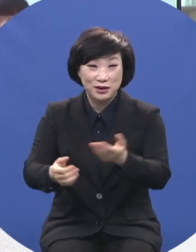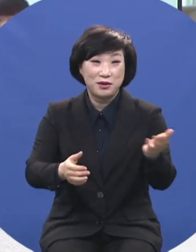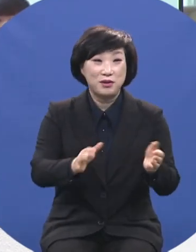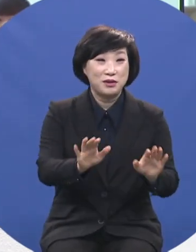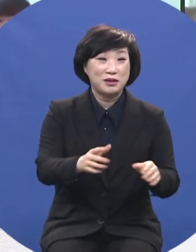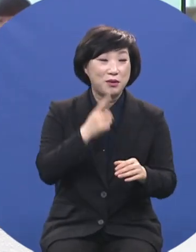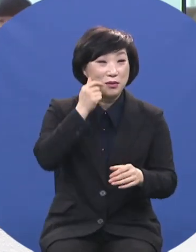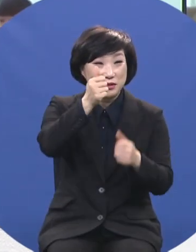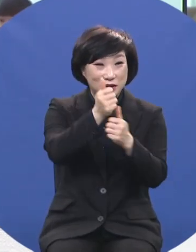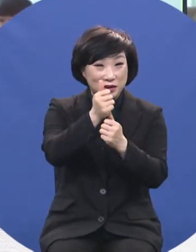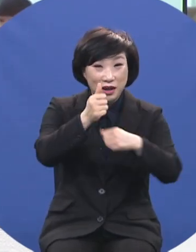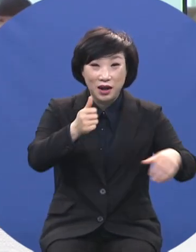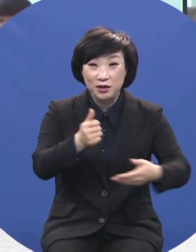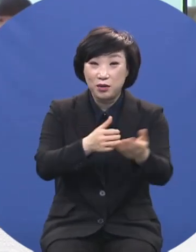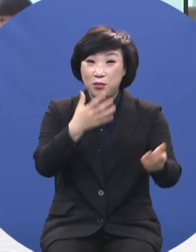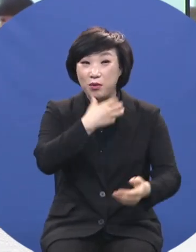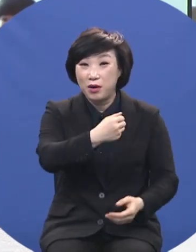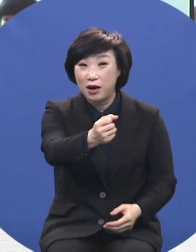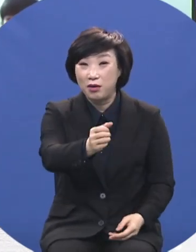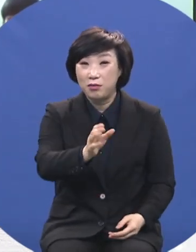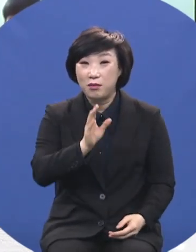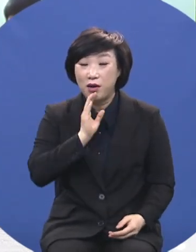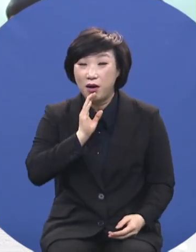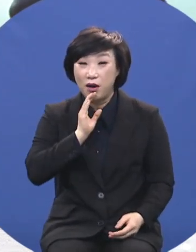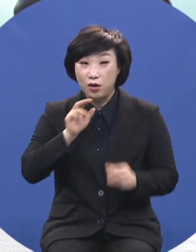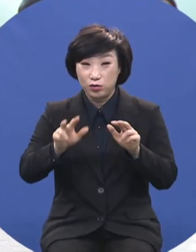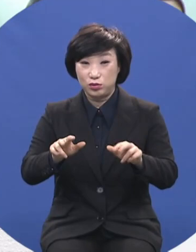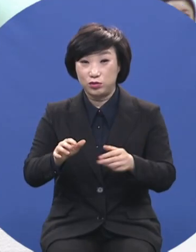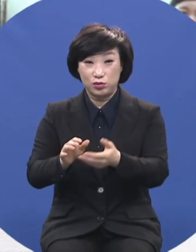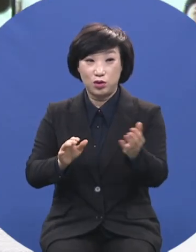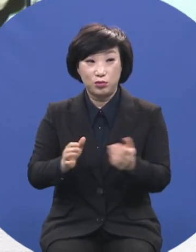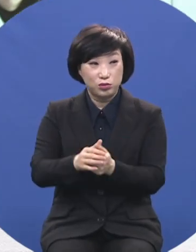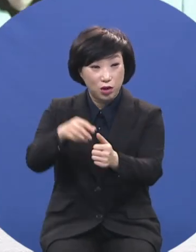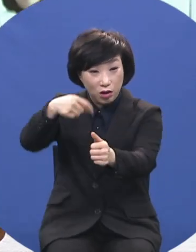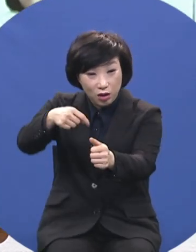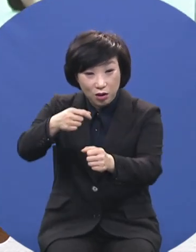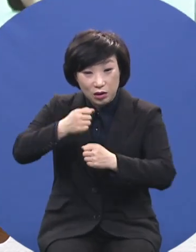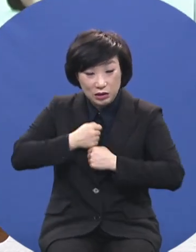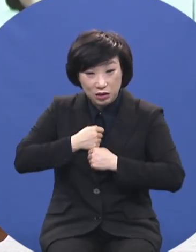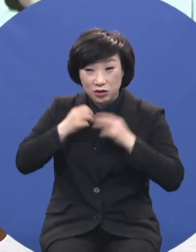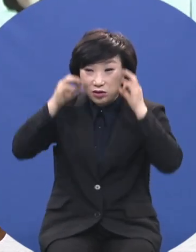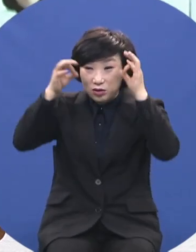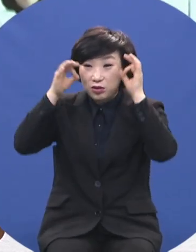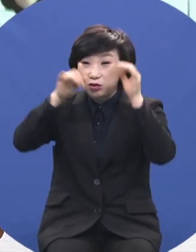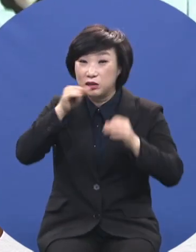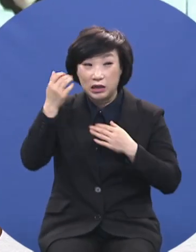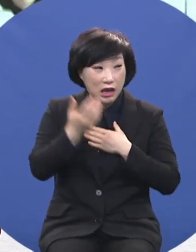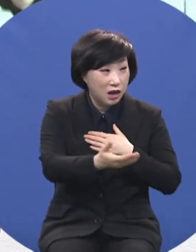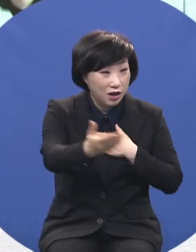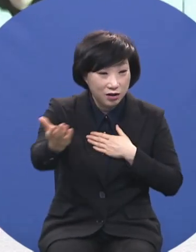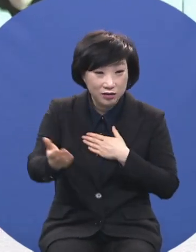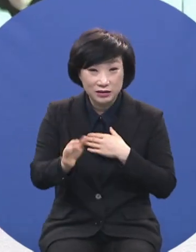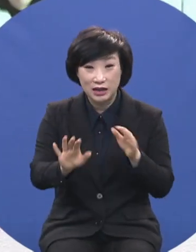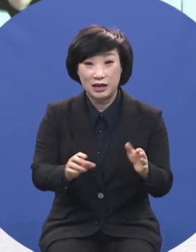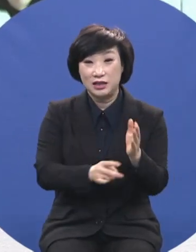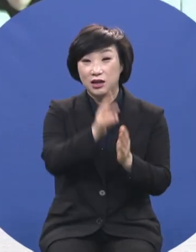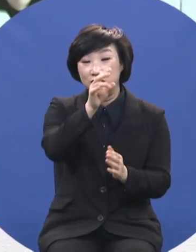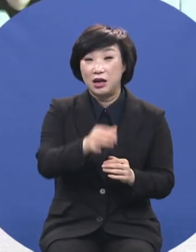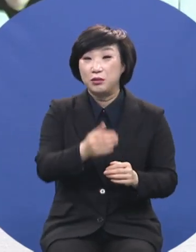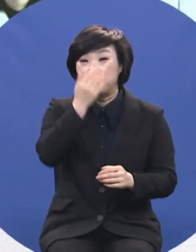거요. 근데 누구를 가르쳐 지키고 우리가 여기 애씁니까? 예루살렘과 유다와 사마리아